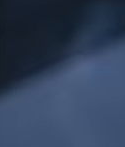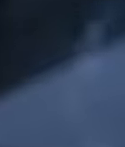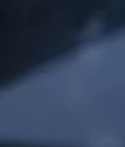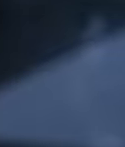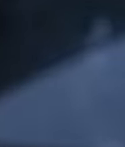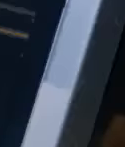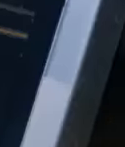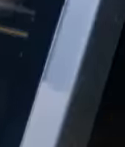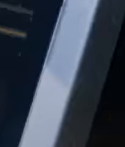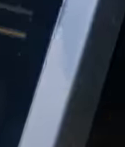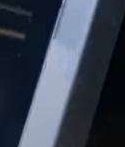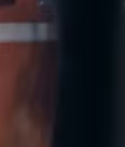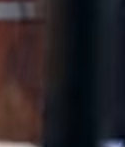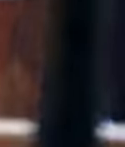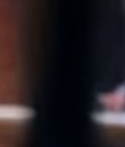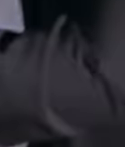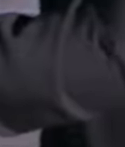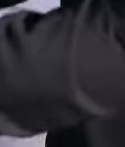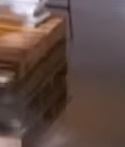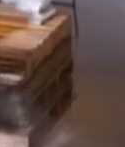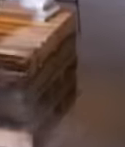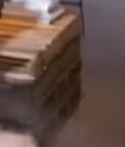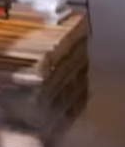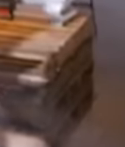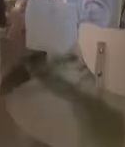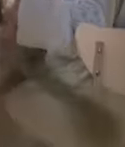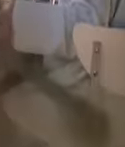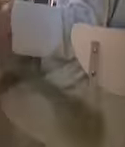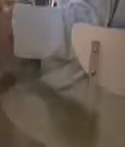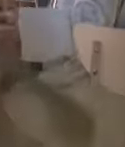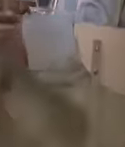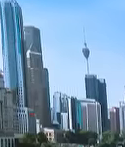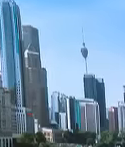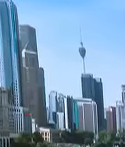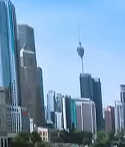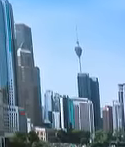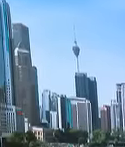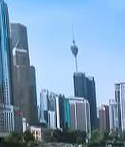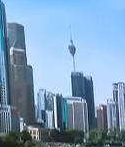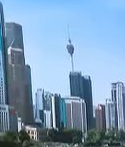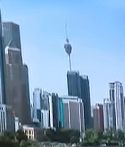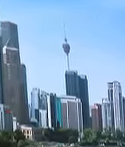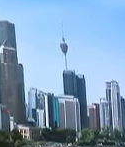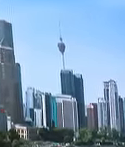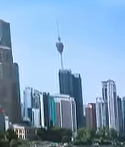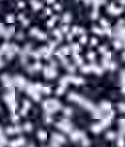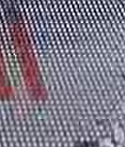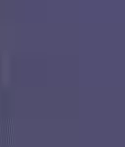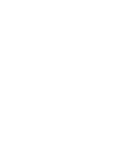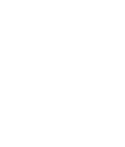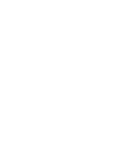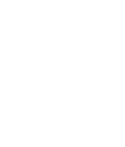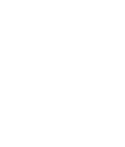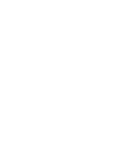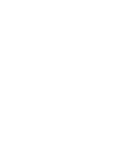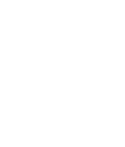arah sebuah negara digital untuk menjadikan hidup dan perniagaan lebih mudah demi kesejahteraan